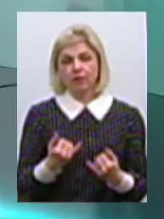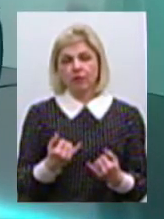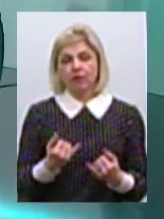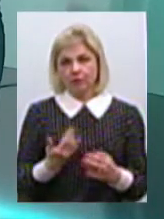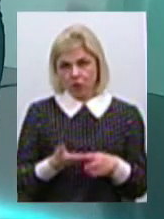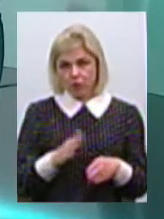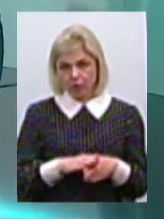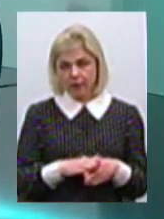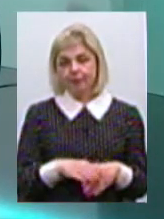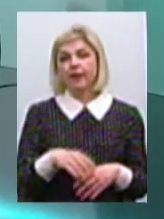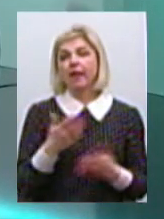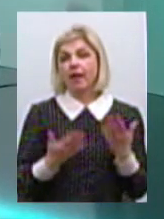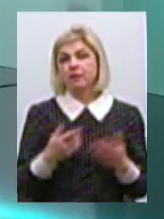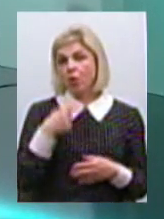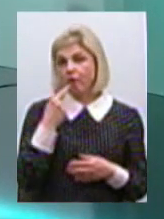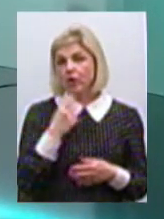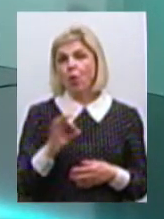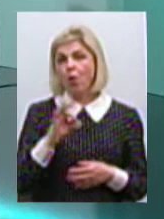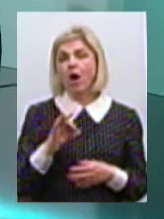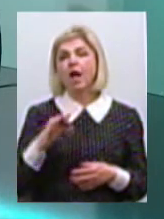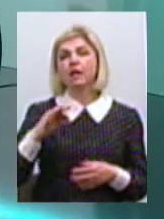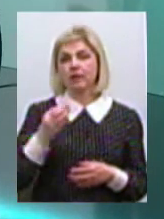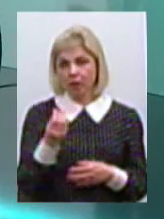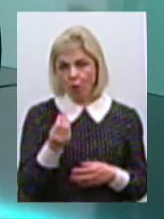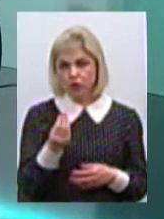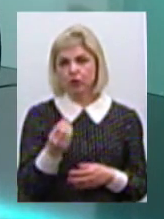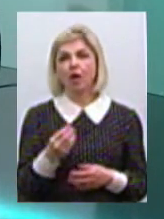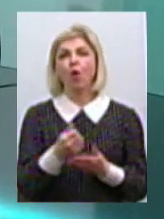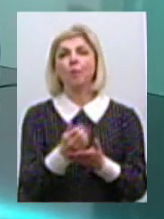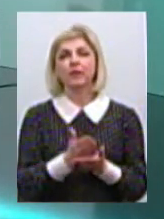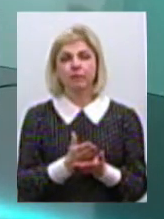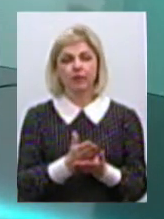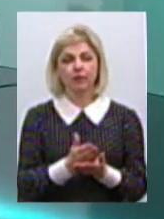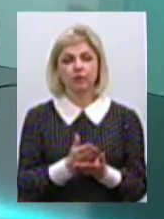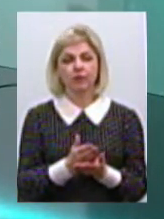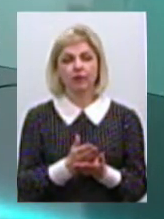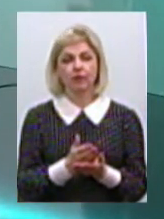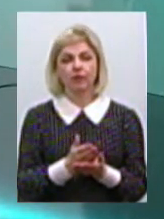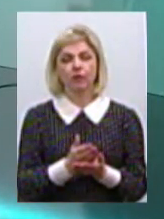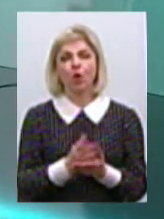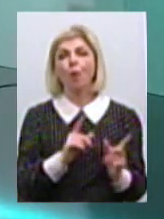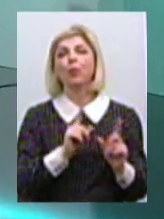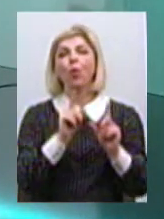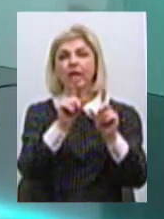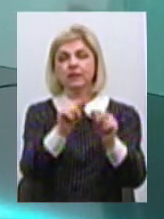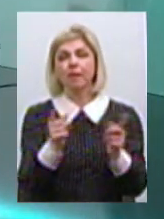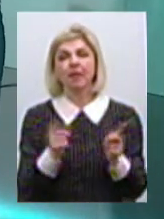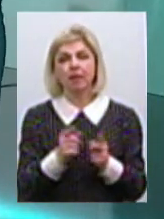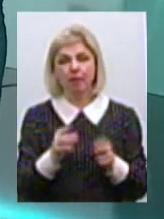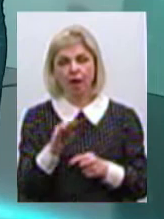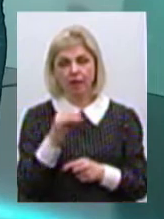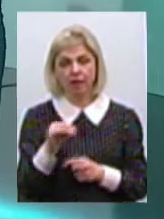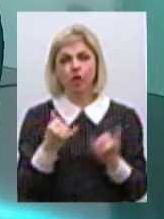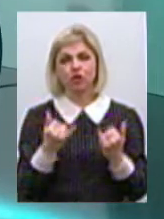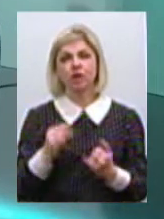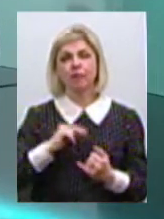Плюс, якщо ми говоримо вже про експлуатаційні кошти, тобто, як його називають, забезпечення проїзду мінімального, то працюють